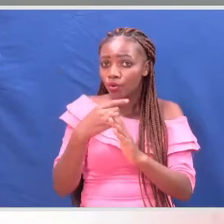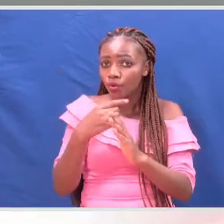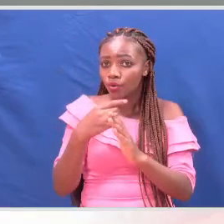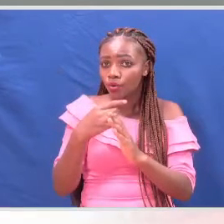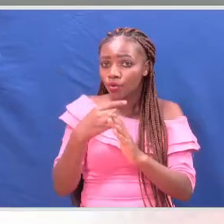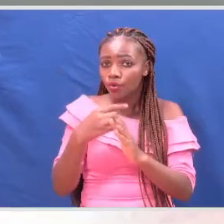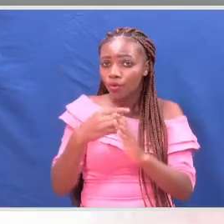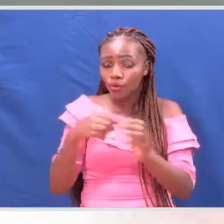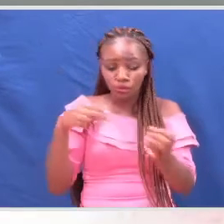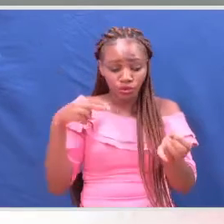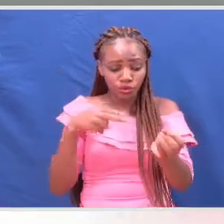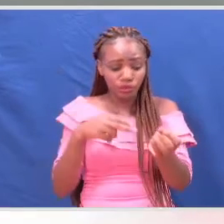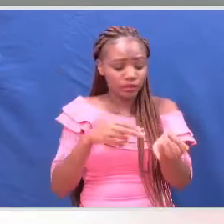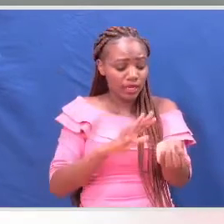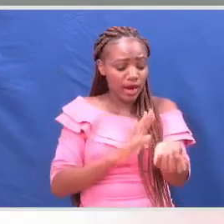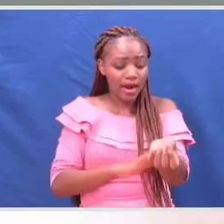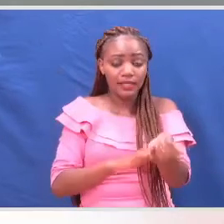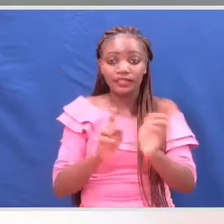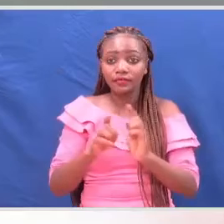mkono na ingine ya kifua.